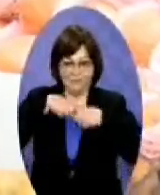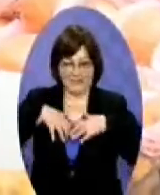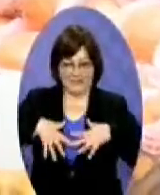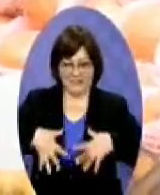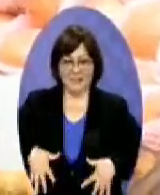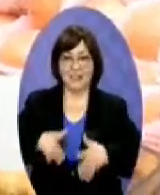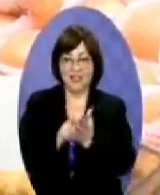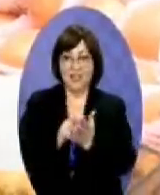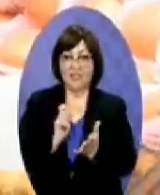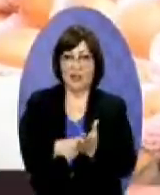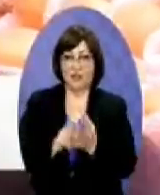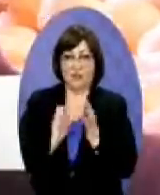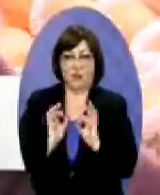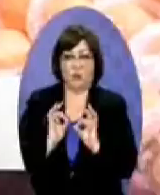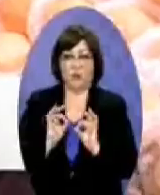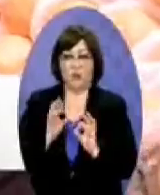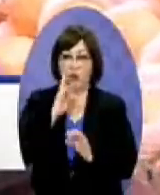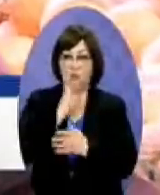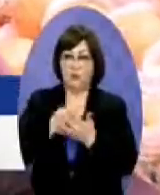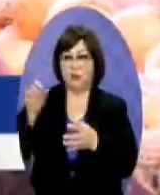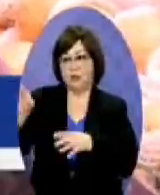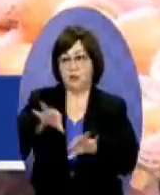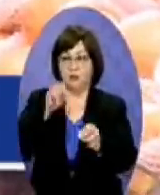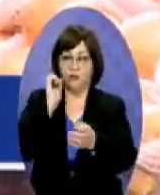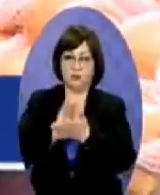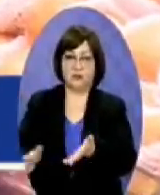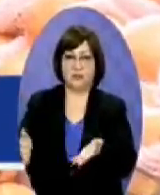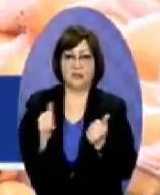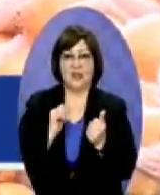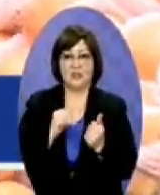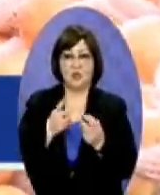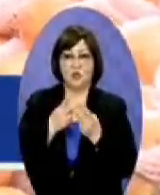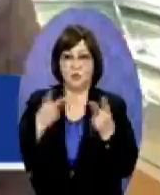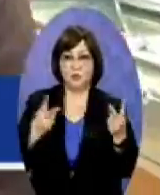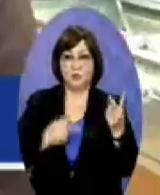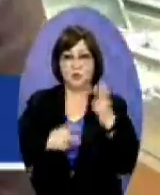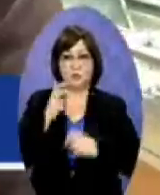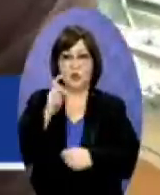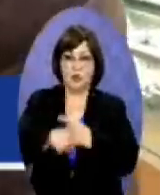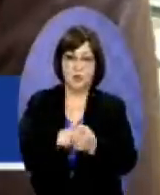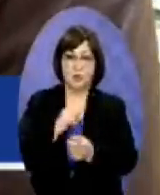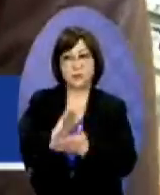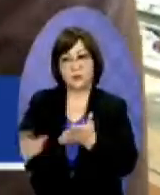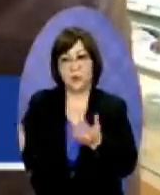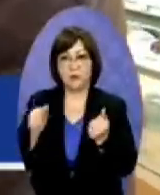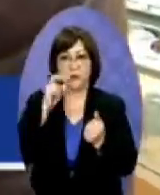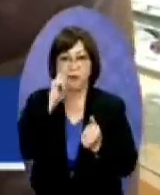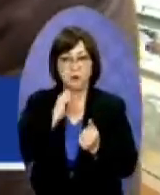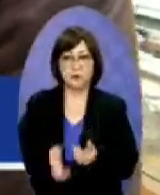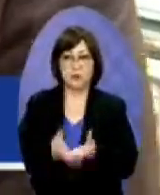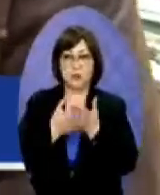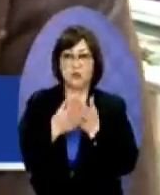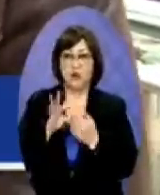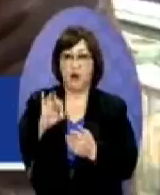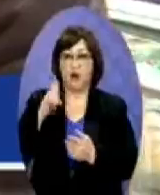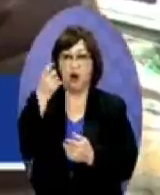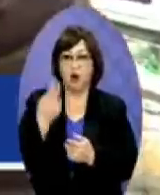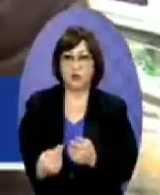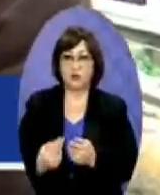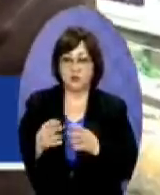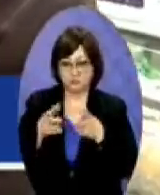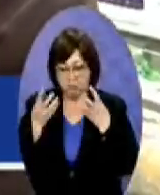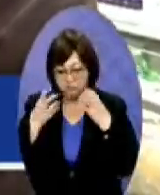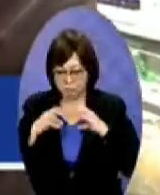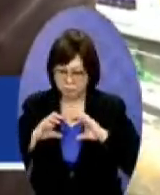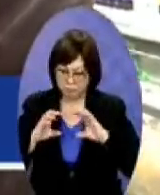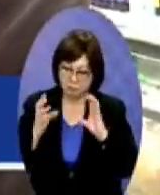сар тэгээд үндэсний үйлдвэрлэлээ л ер нь айллах юм чи боддог. Ер нь бол тэгээд орц морсын оршил харанда